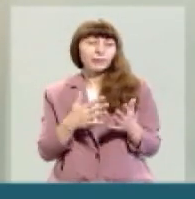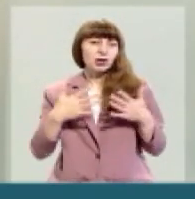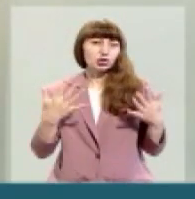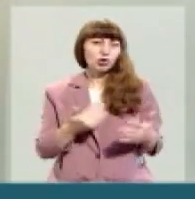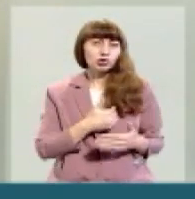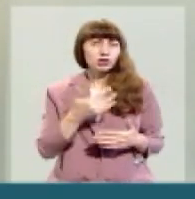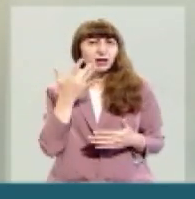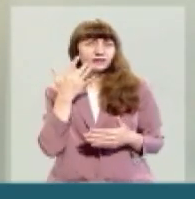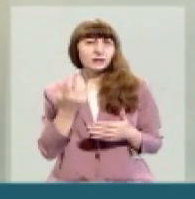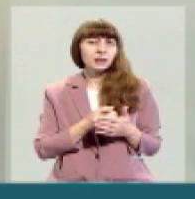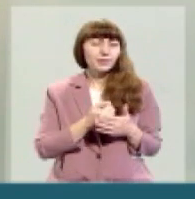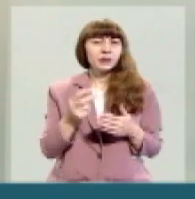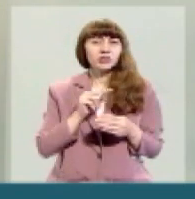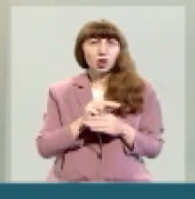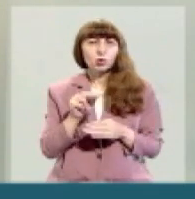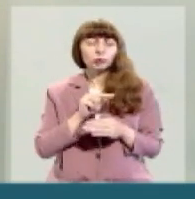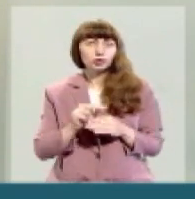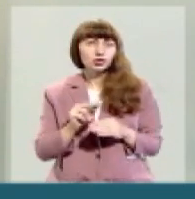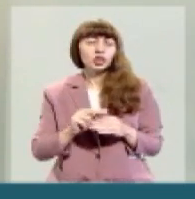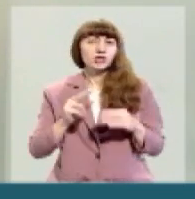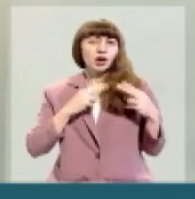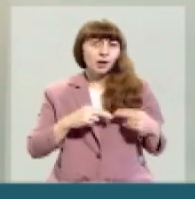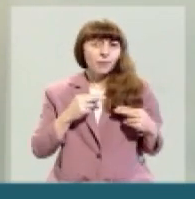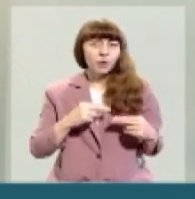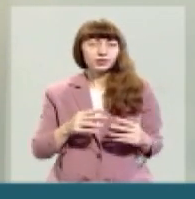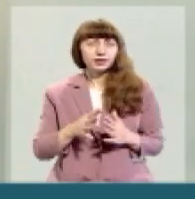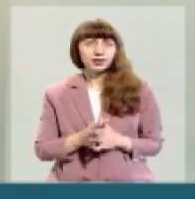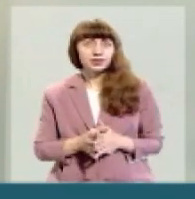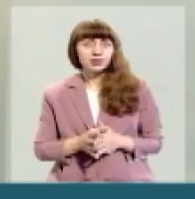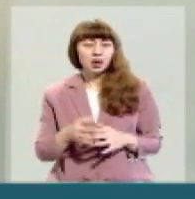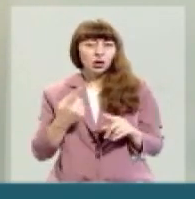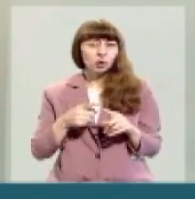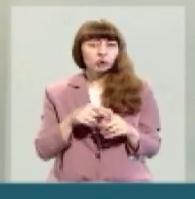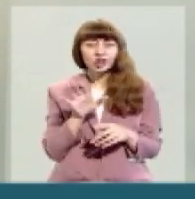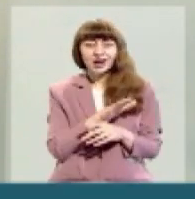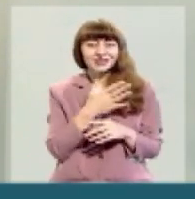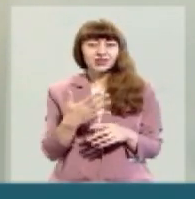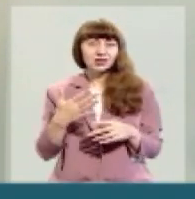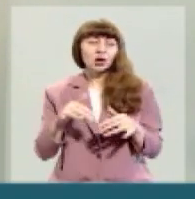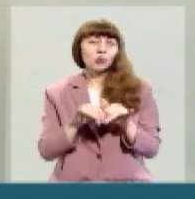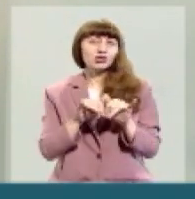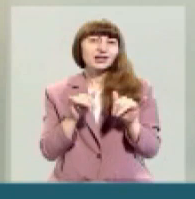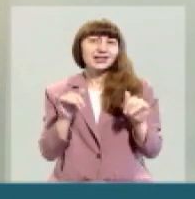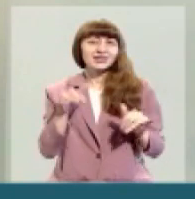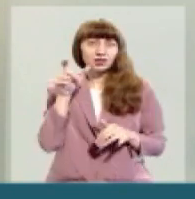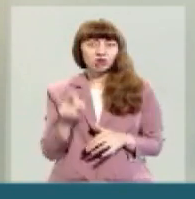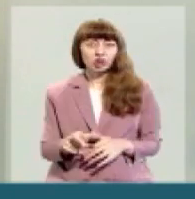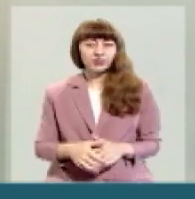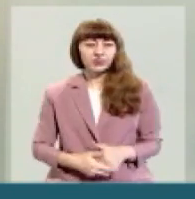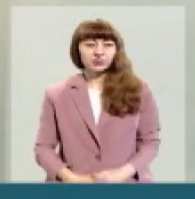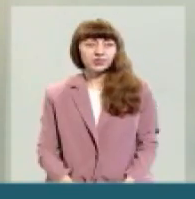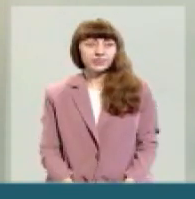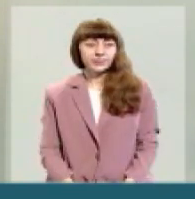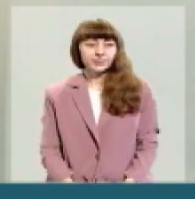мұғалімдерді тәрбиеледі, жан жақты бейімдеді, көп деген курстарға жіберіп тұратын апайымыз